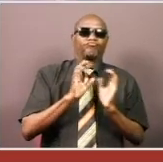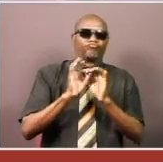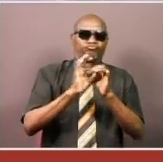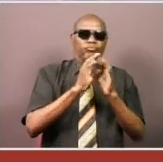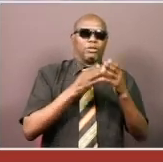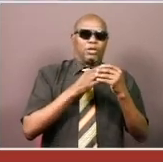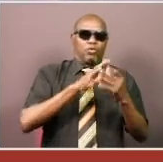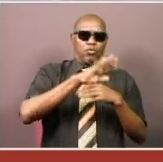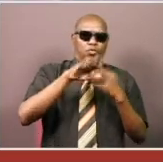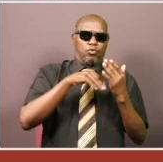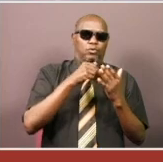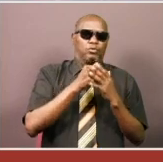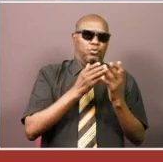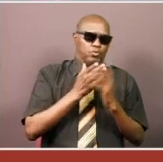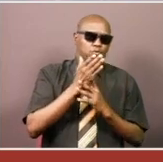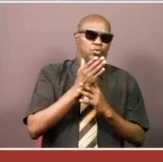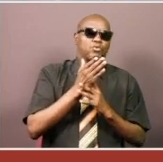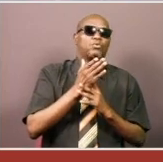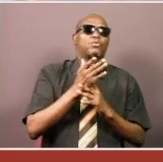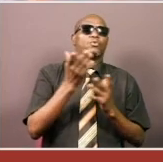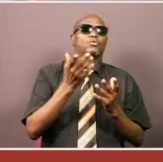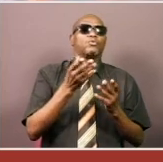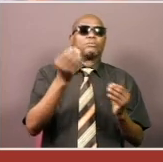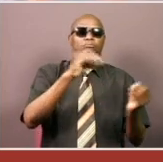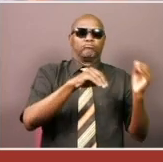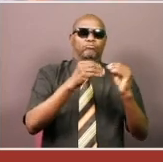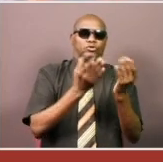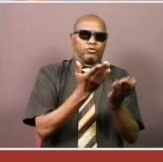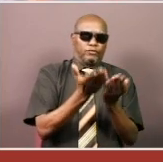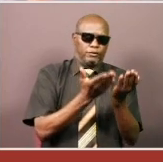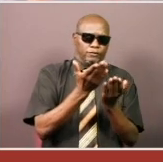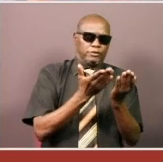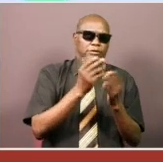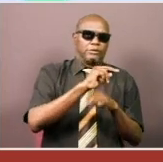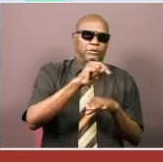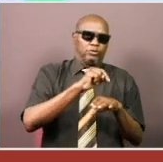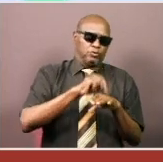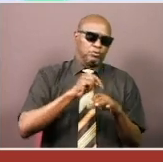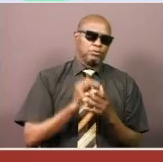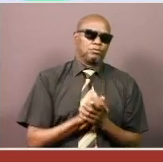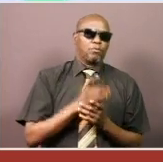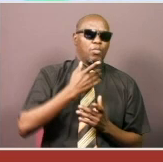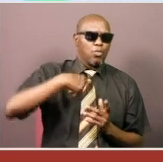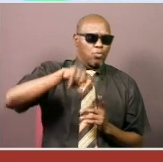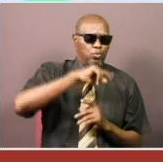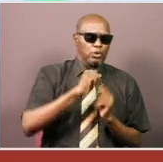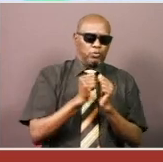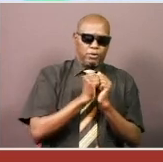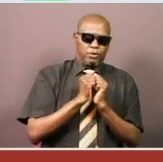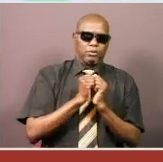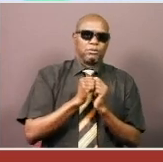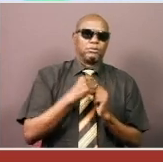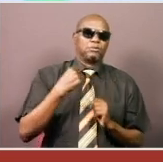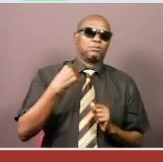nchini katika azma ya kuimarisha utoaji wa huduma na maendeleo ya taifa. Sisi wote tumechaguliwa